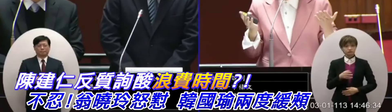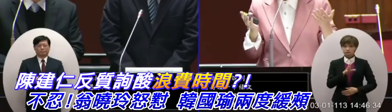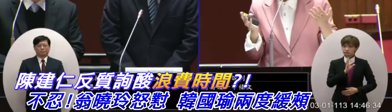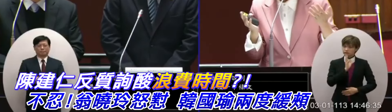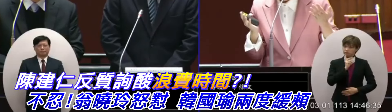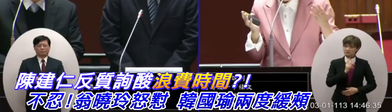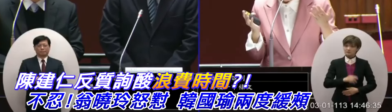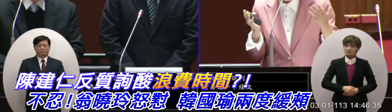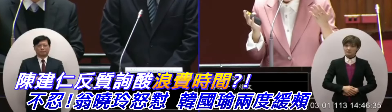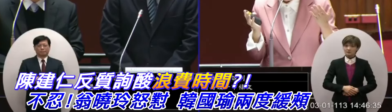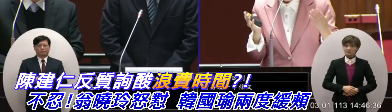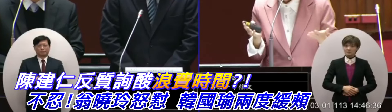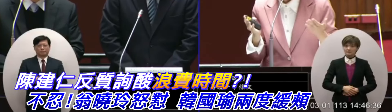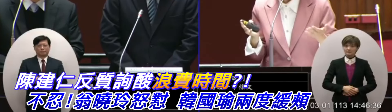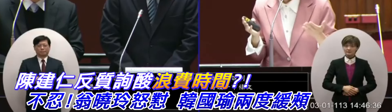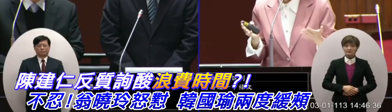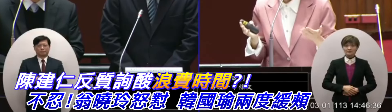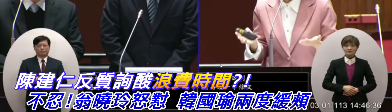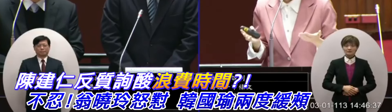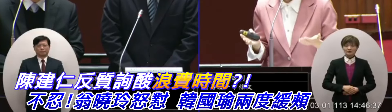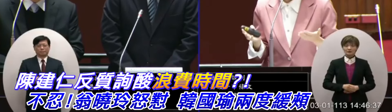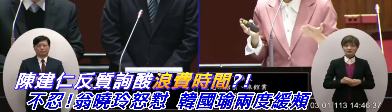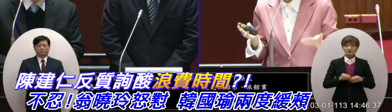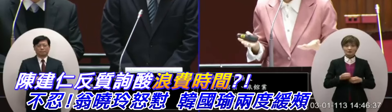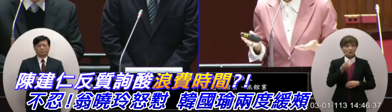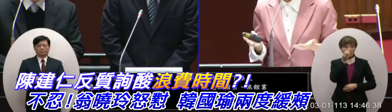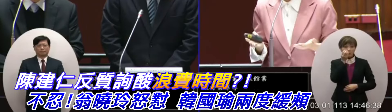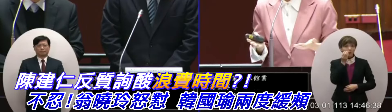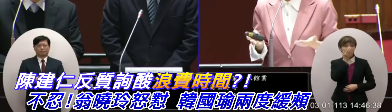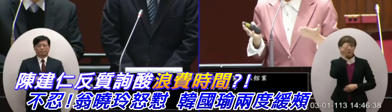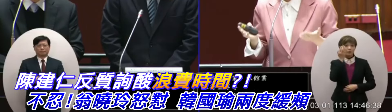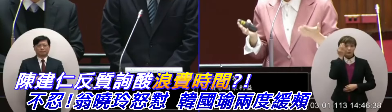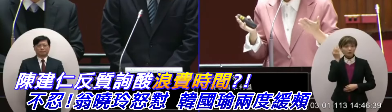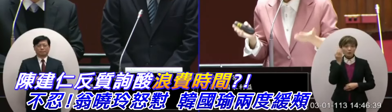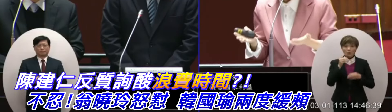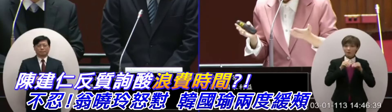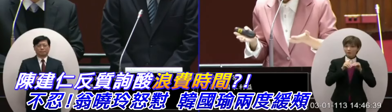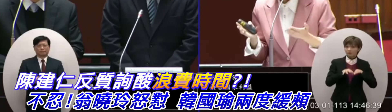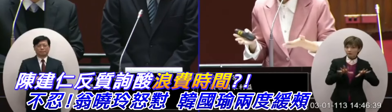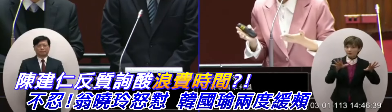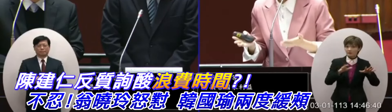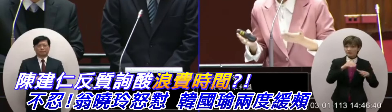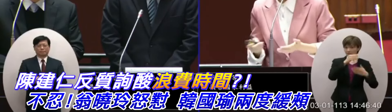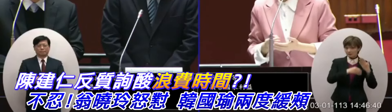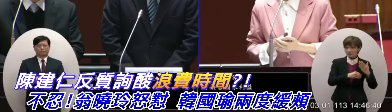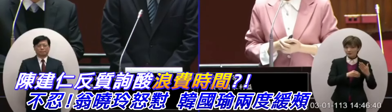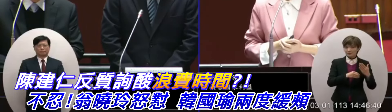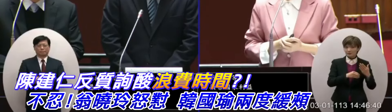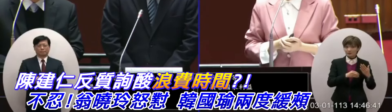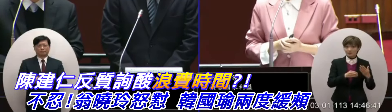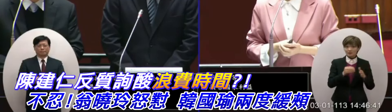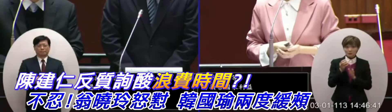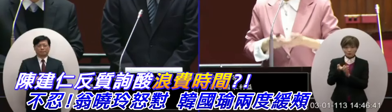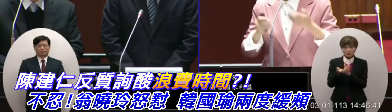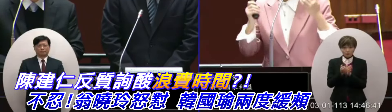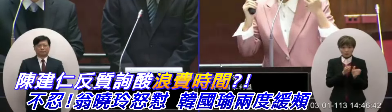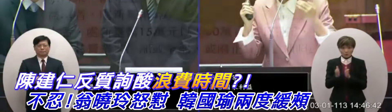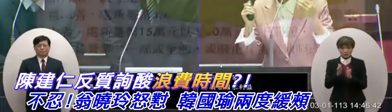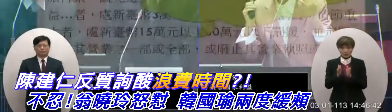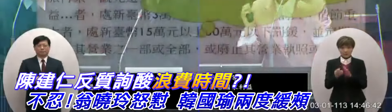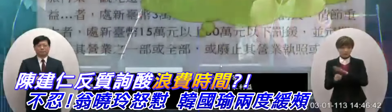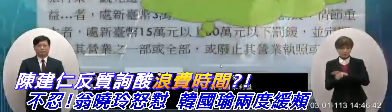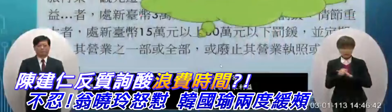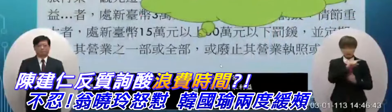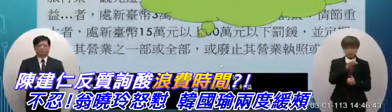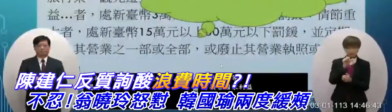展，我们的这个发展观光条例的规定是有处罚预备犯吗？你是